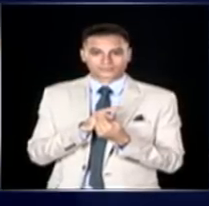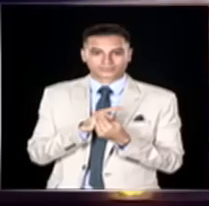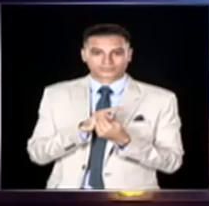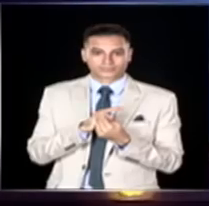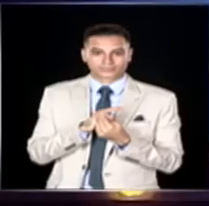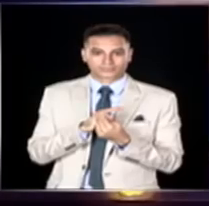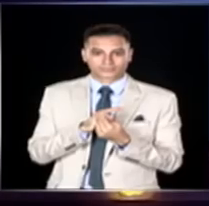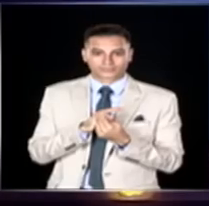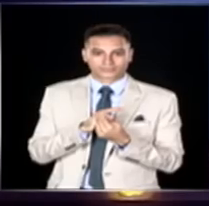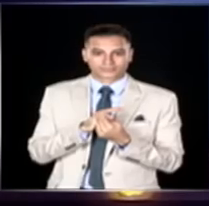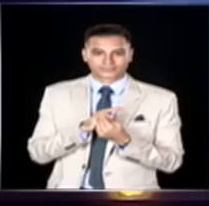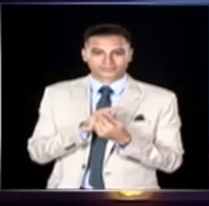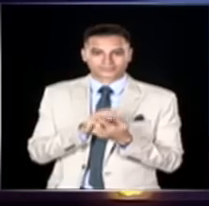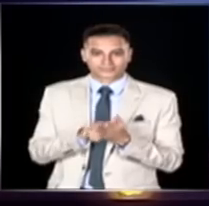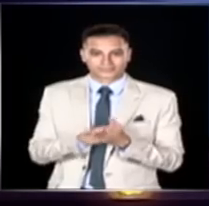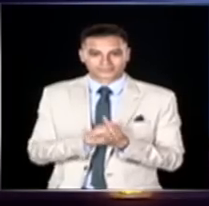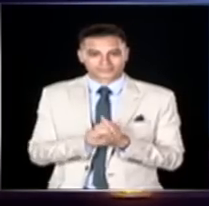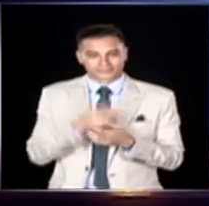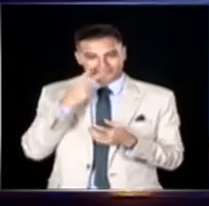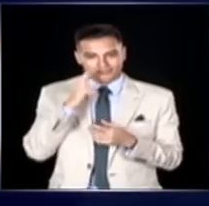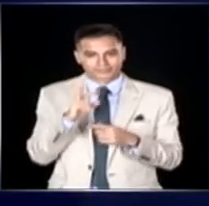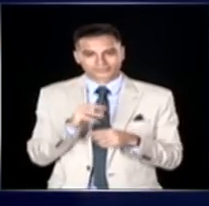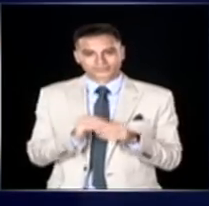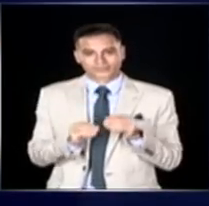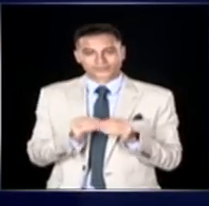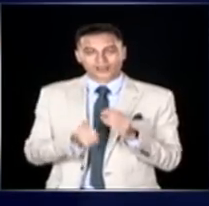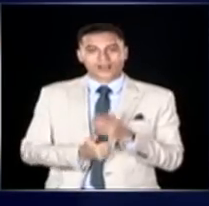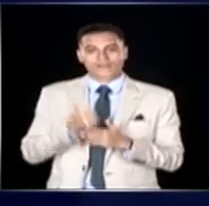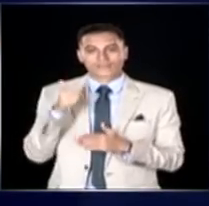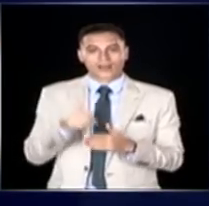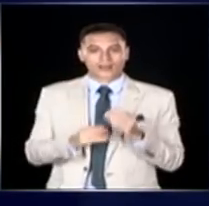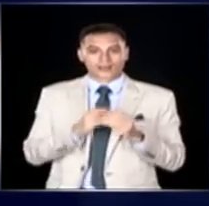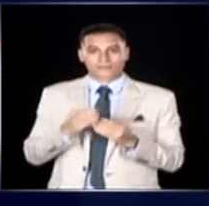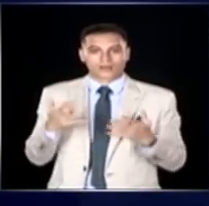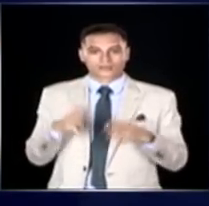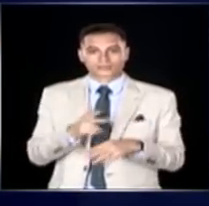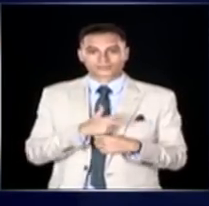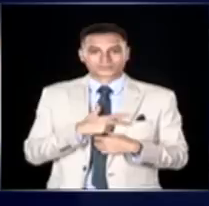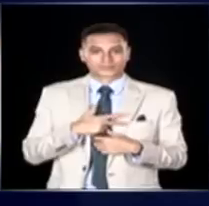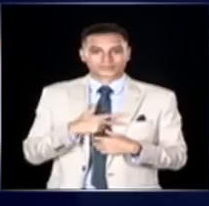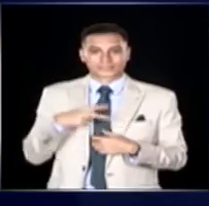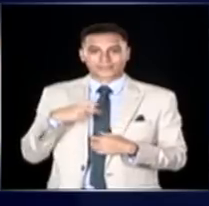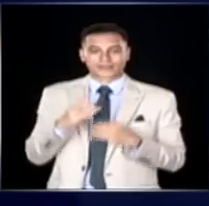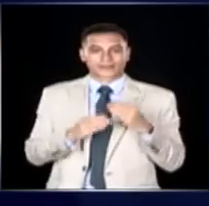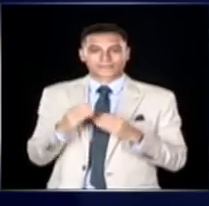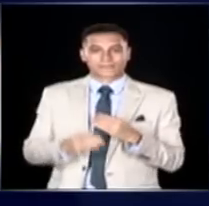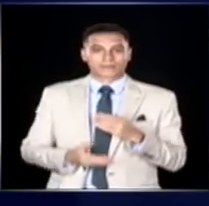اتقلبوا، خضت المكان وموضوع صعب برضو. أفضل لاعب في ماتش النهاردة بـ80